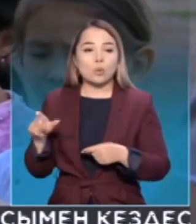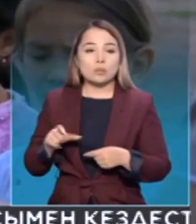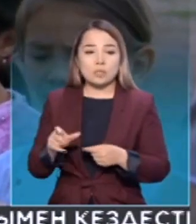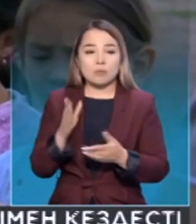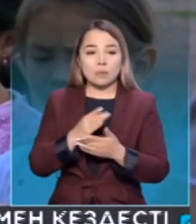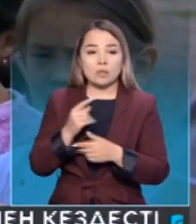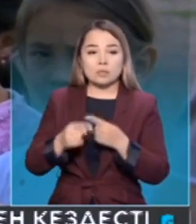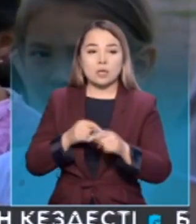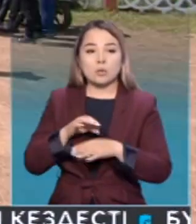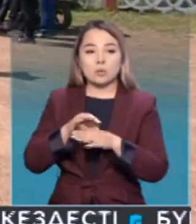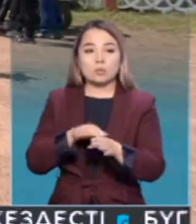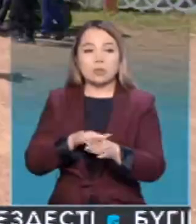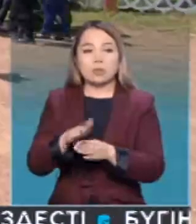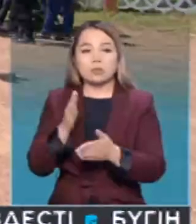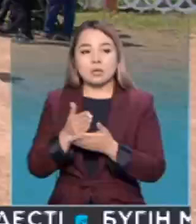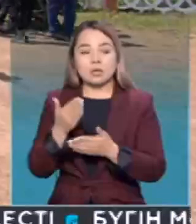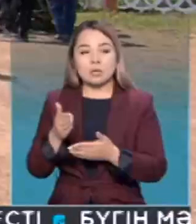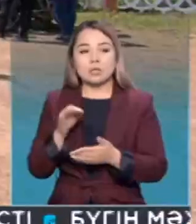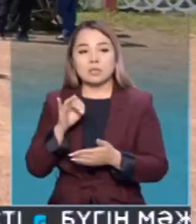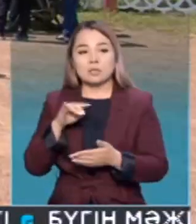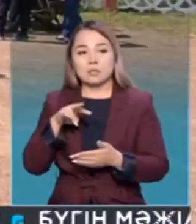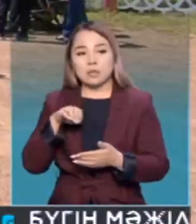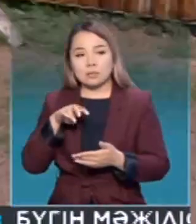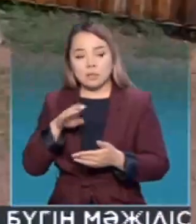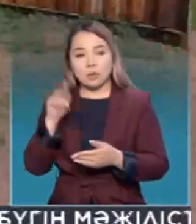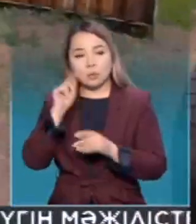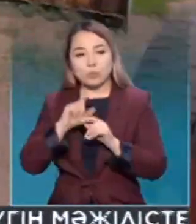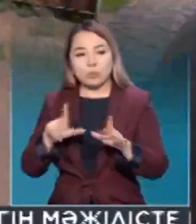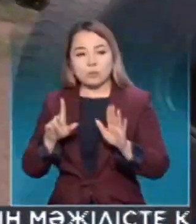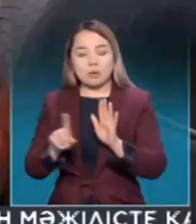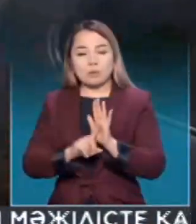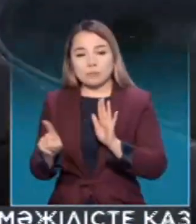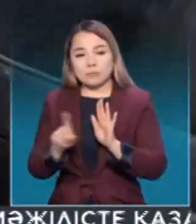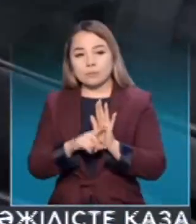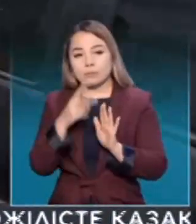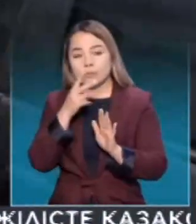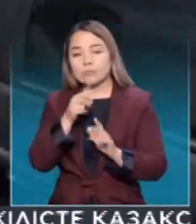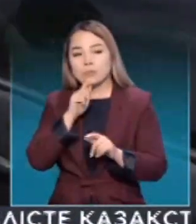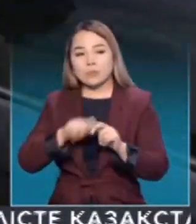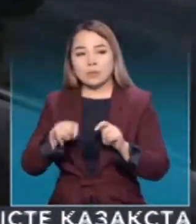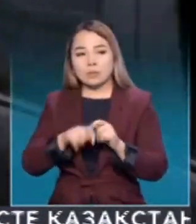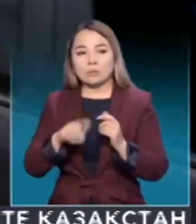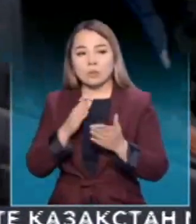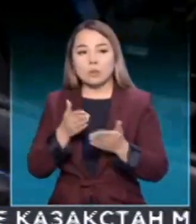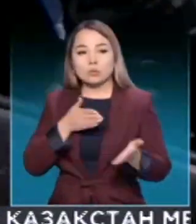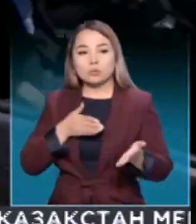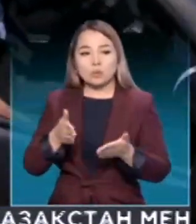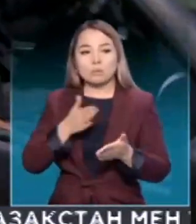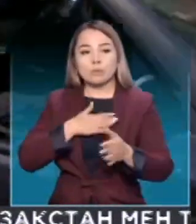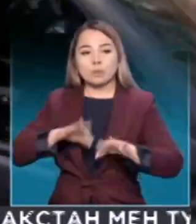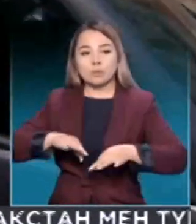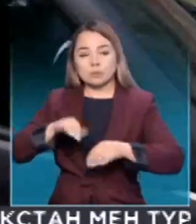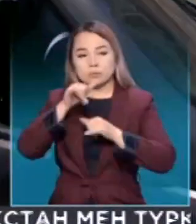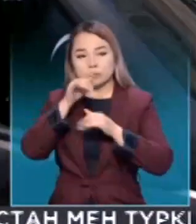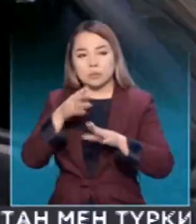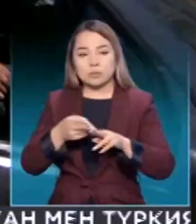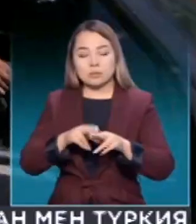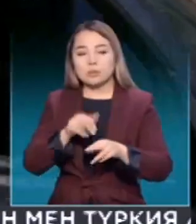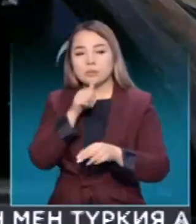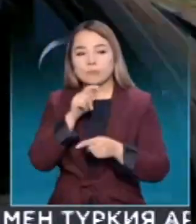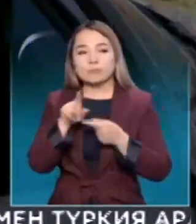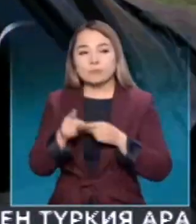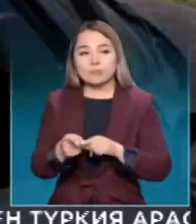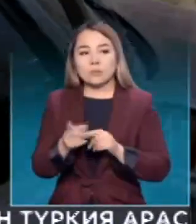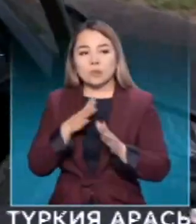Өзен арқа өткелден өтеміз. Интернатқа оқушылар қатынайтын жолды көрмек аттанып барамыз. Алайда ол жолмен біздің көлік жүре алмайтын болып, сол